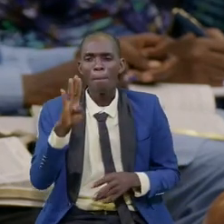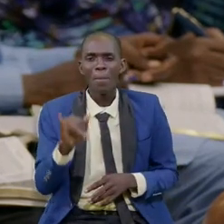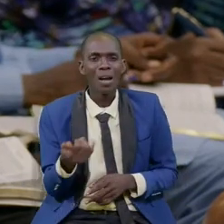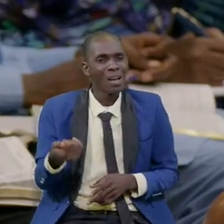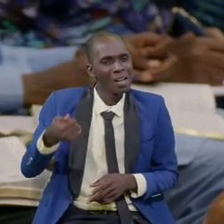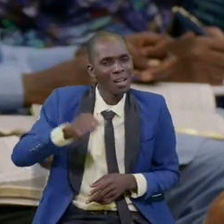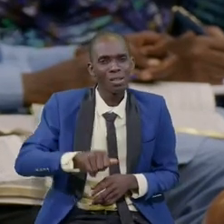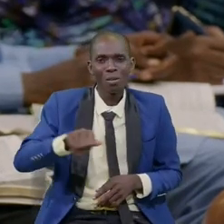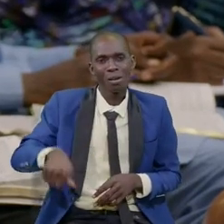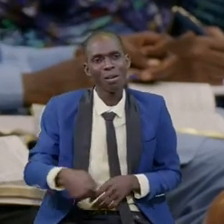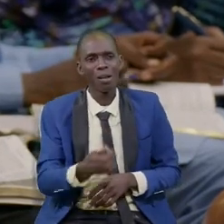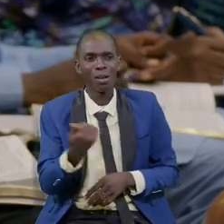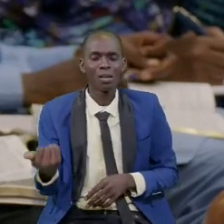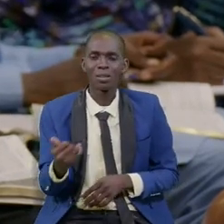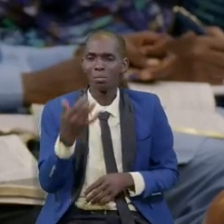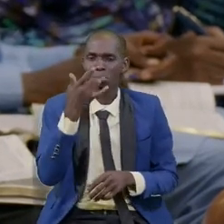autre serment,